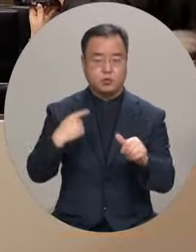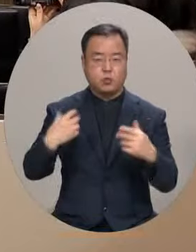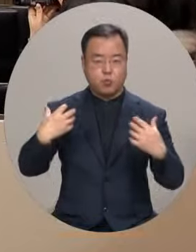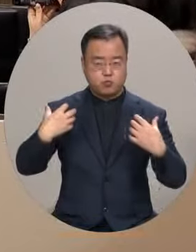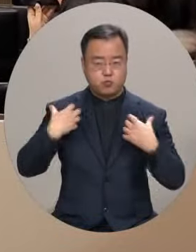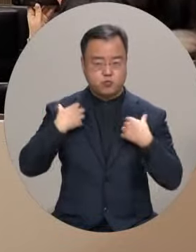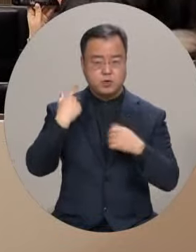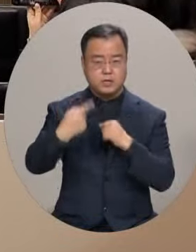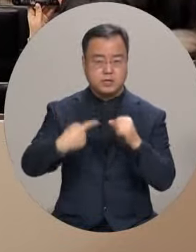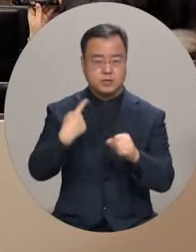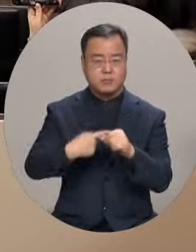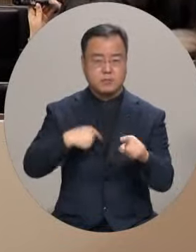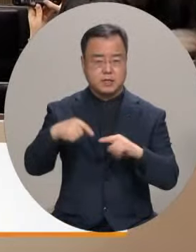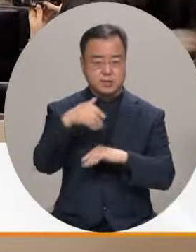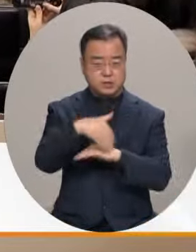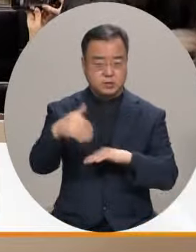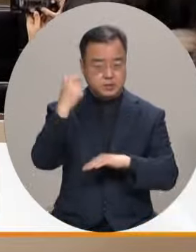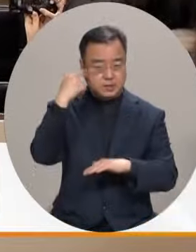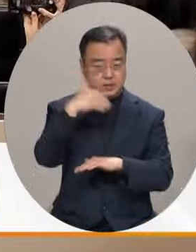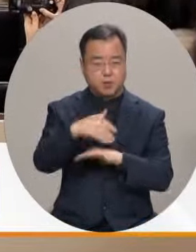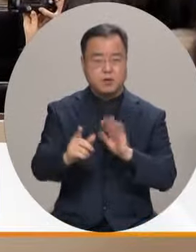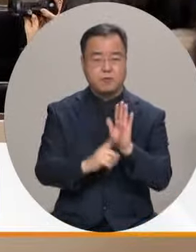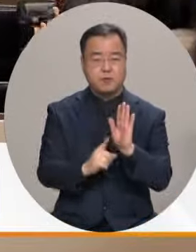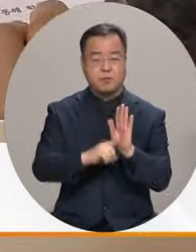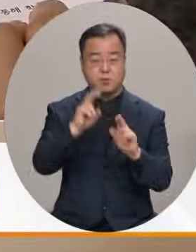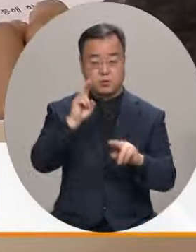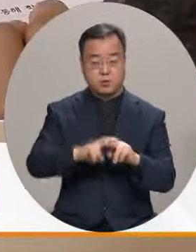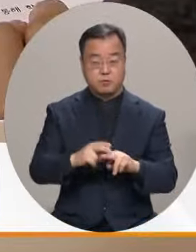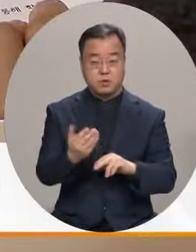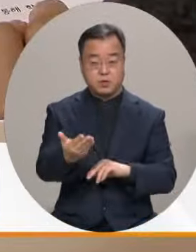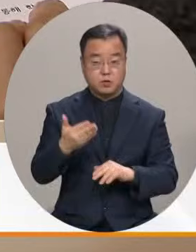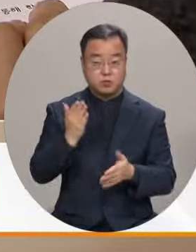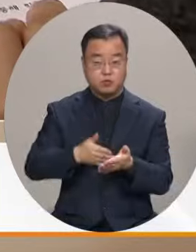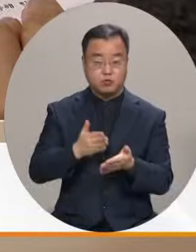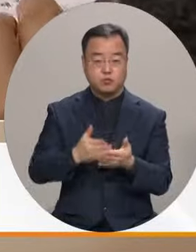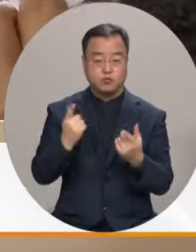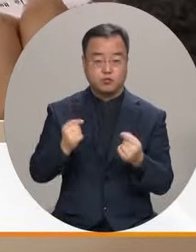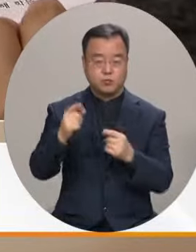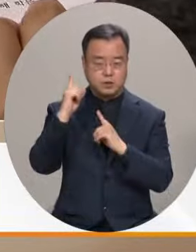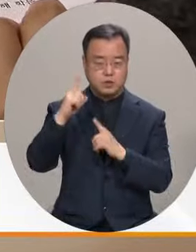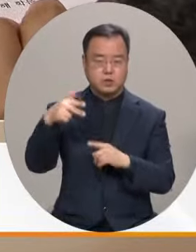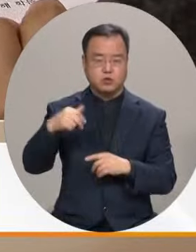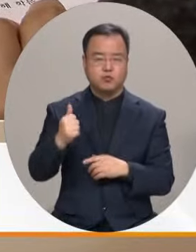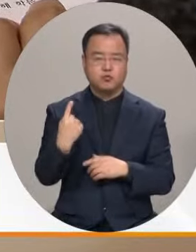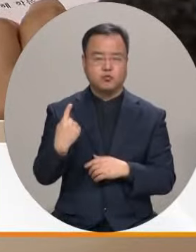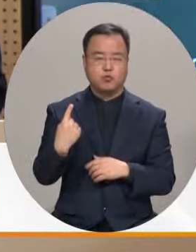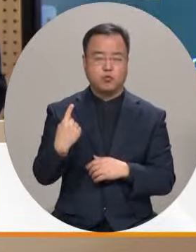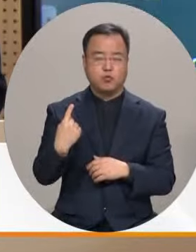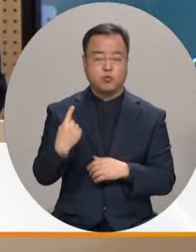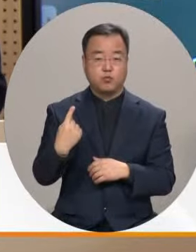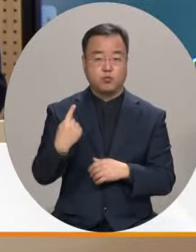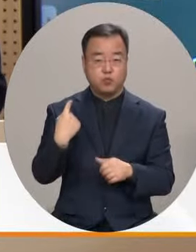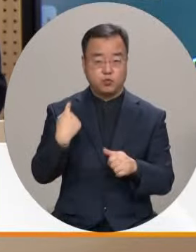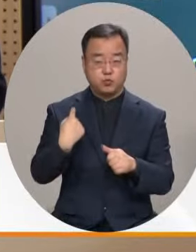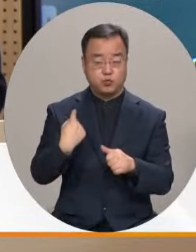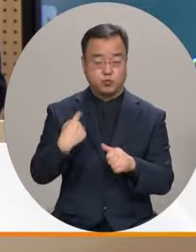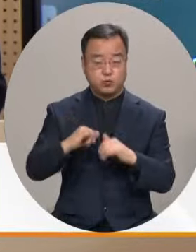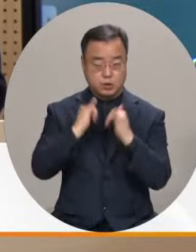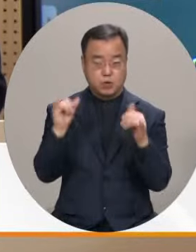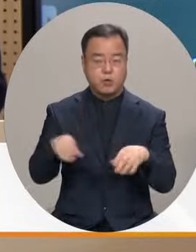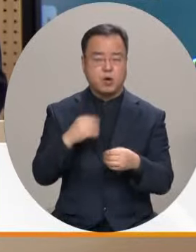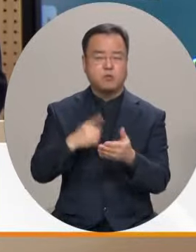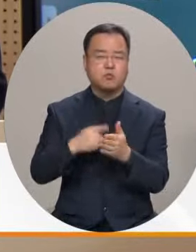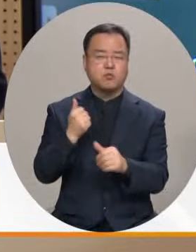계획을 발표하는 날이었는데이 자리에서 앞서 리포트에서 보신 것처럼 이조 사회부 총리가 아 의무화는 안 하겠다